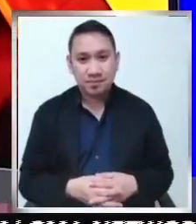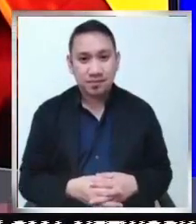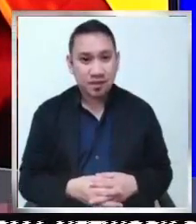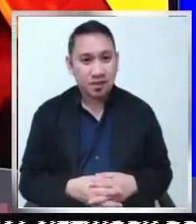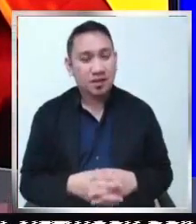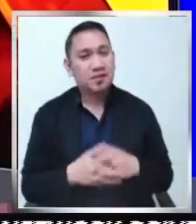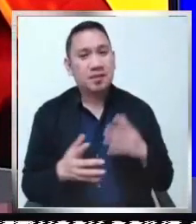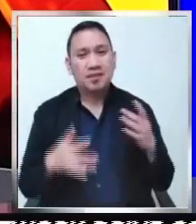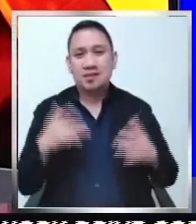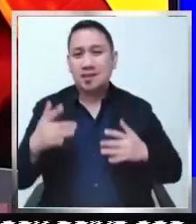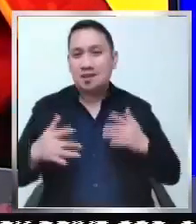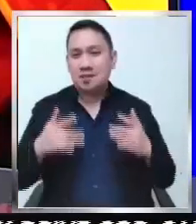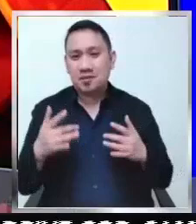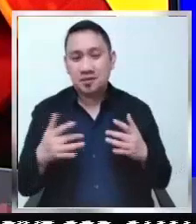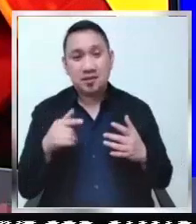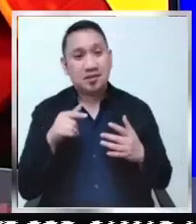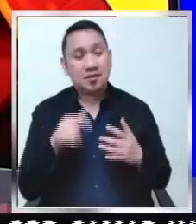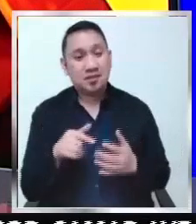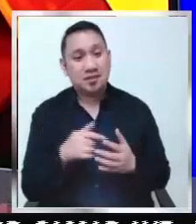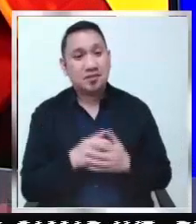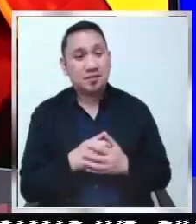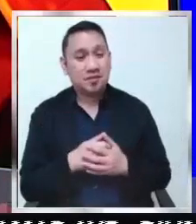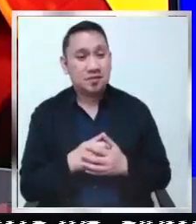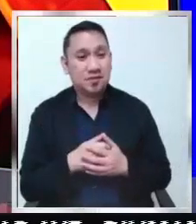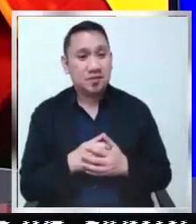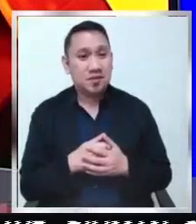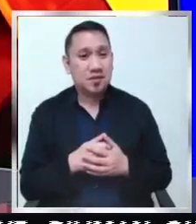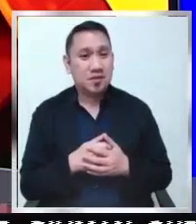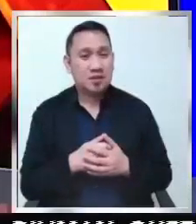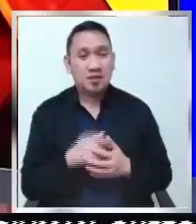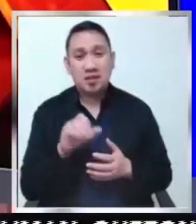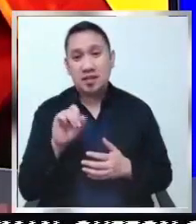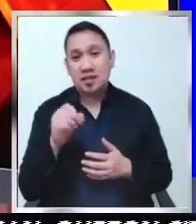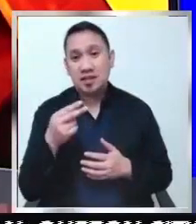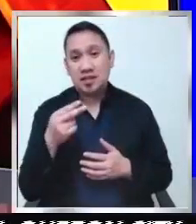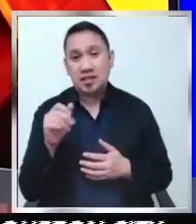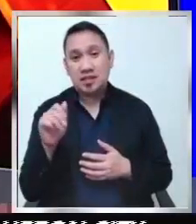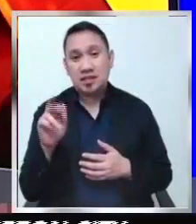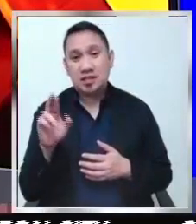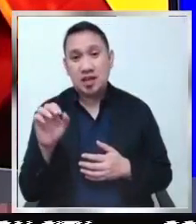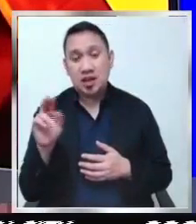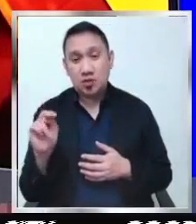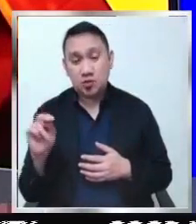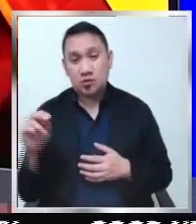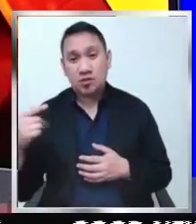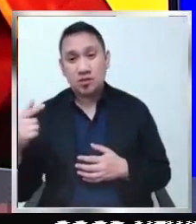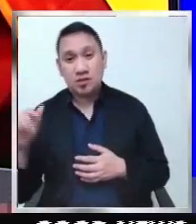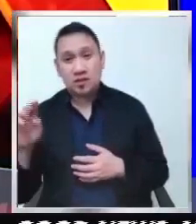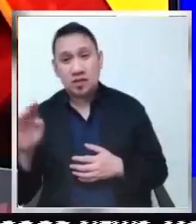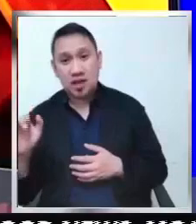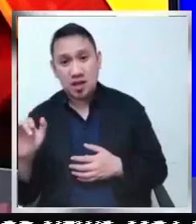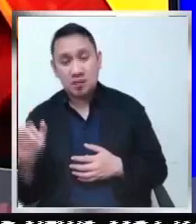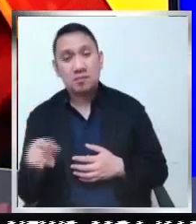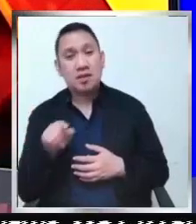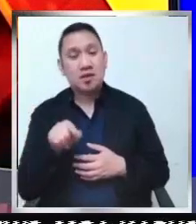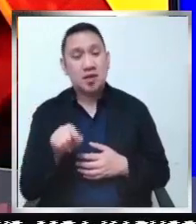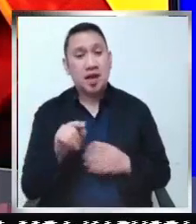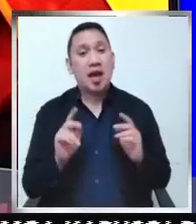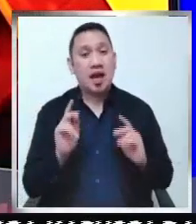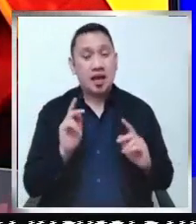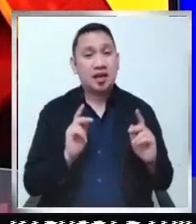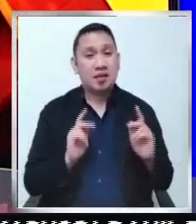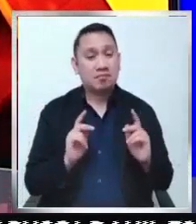Excited ang mga shipper ng OG 80s love team na Sharon Gabby sa nalalapit na reunion concert ng megastar at kanyang